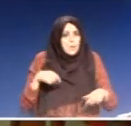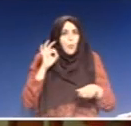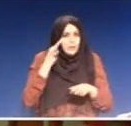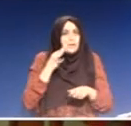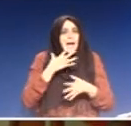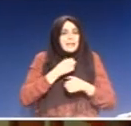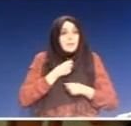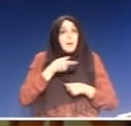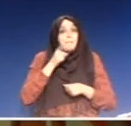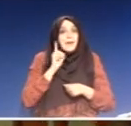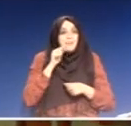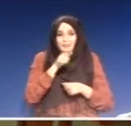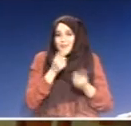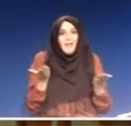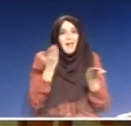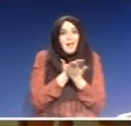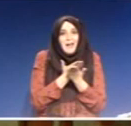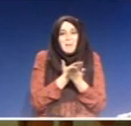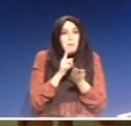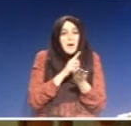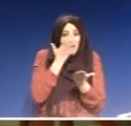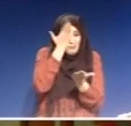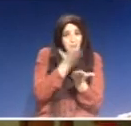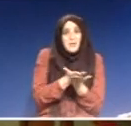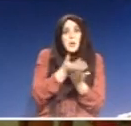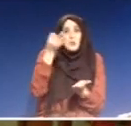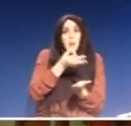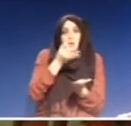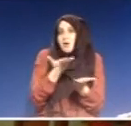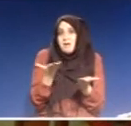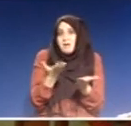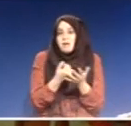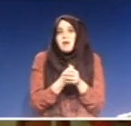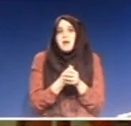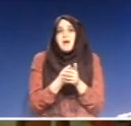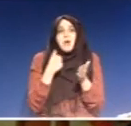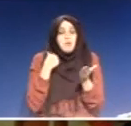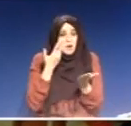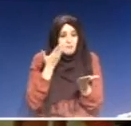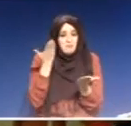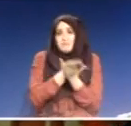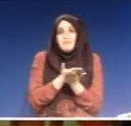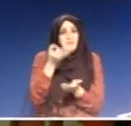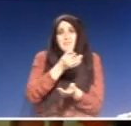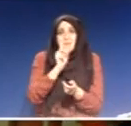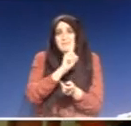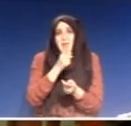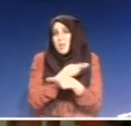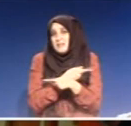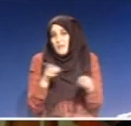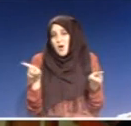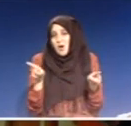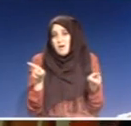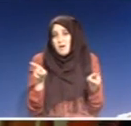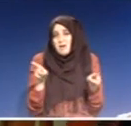يجوز بصح هما غادي يعاودوا يوليو بور لو فير ان دوكيمون دابونتاج ومع هاد كي نورمال حنا نبليكيه مع الكاداستر ماشي كيف كيف مع البلان ماشي كيف